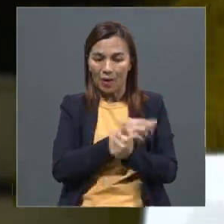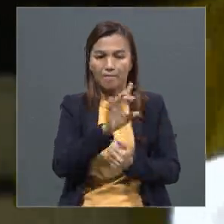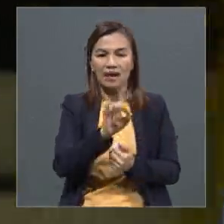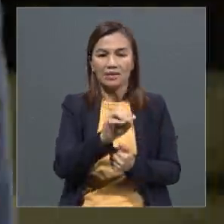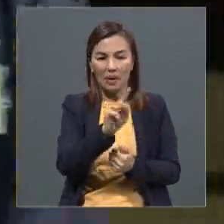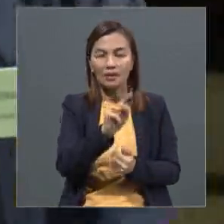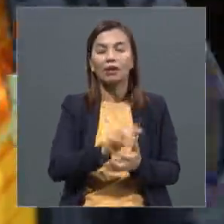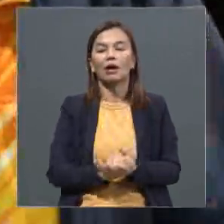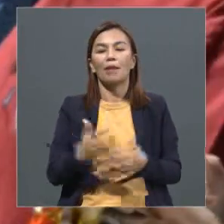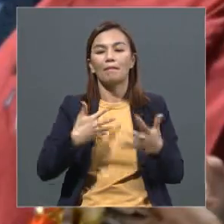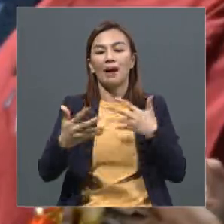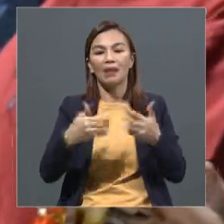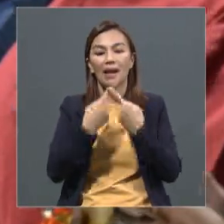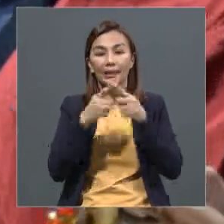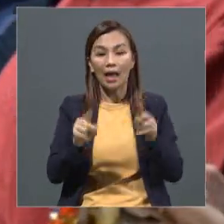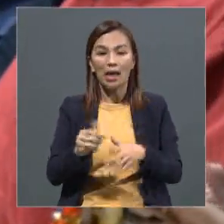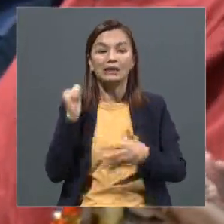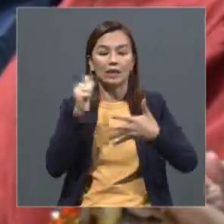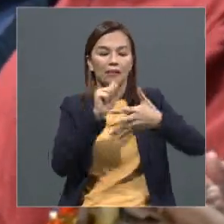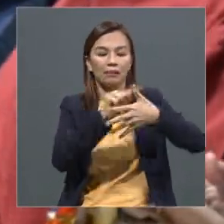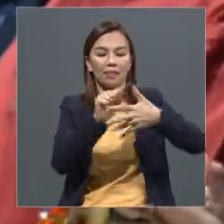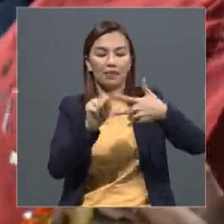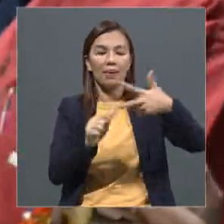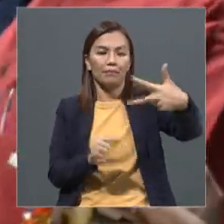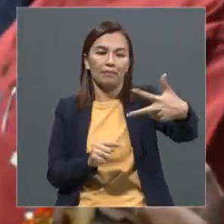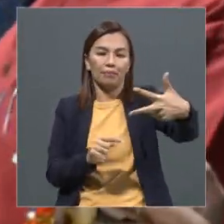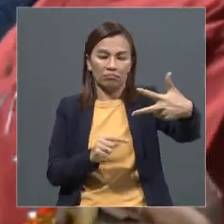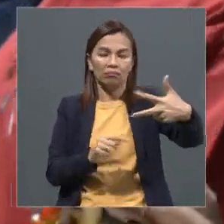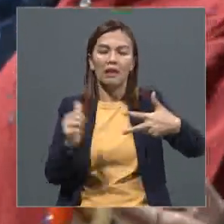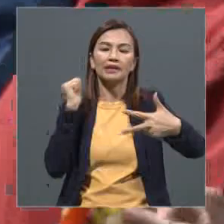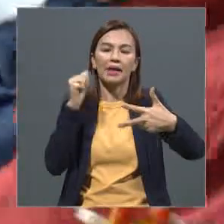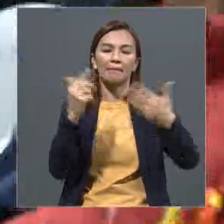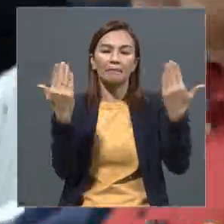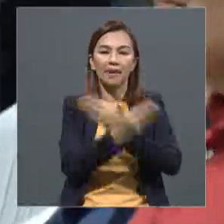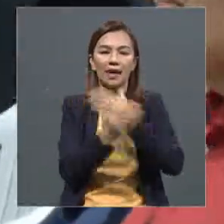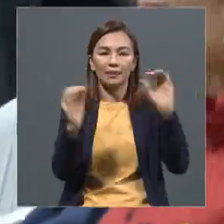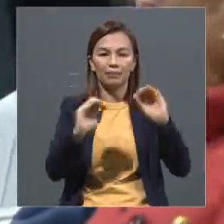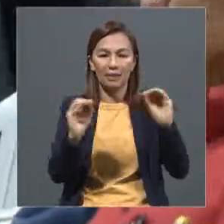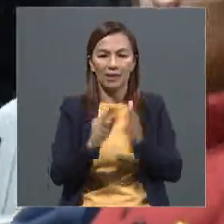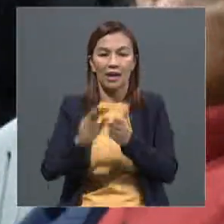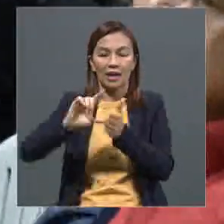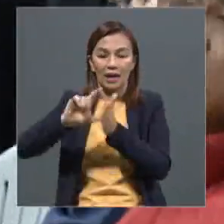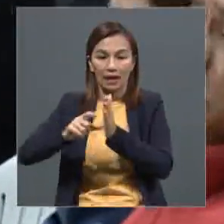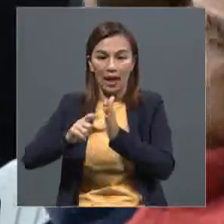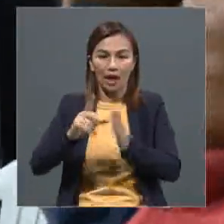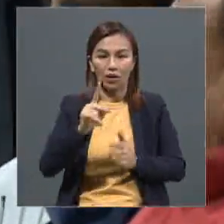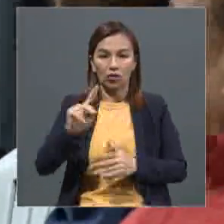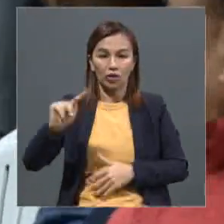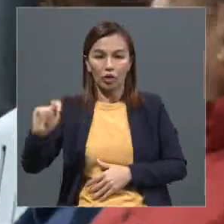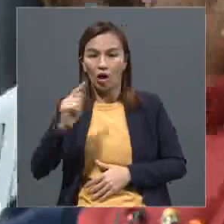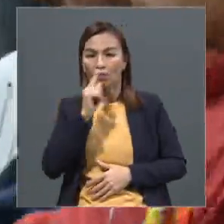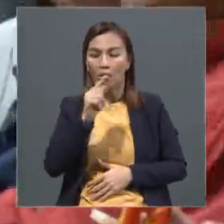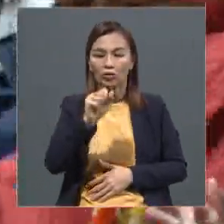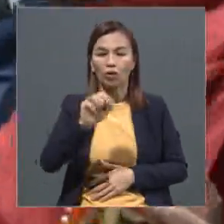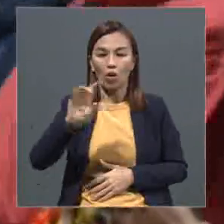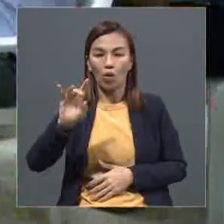ร้อยนะครับแต่ว่าไม่ได้มีผลต่อผู้ที่เข้ารอบซึ่งวันพรุ่งนี้ครับเลขาธิการกกตจะไปตรวจการเตรียมความพร้อมในการเลือกสว